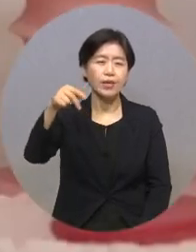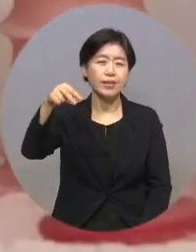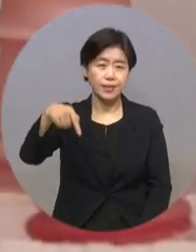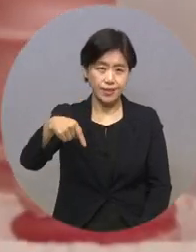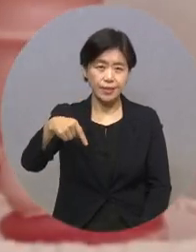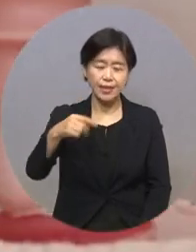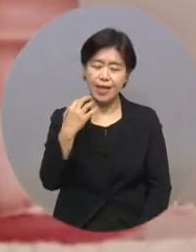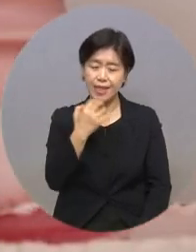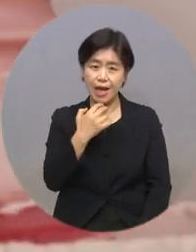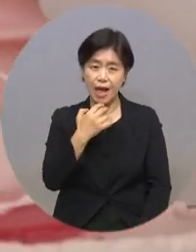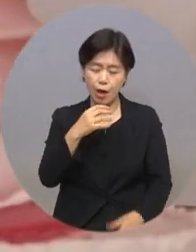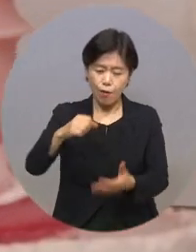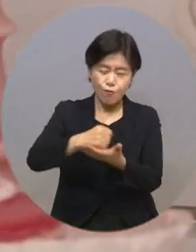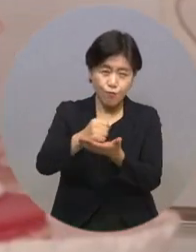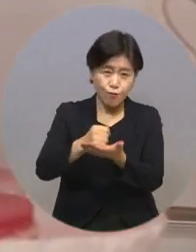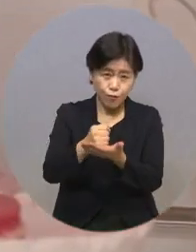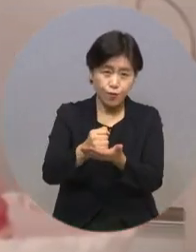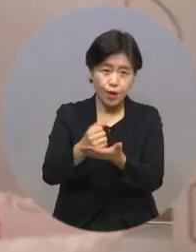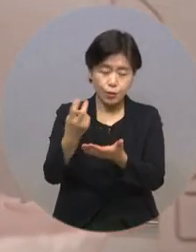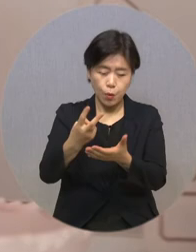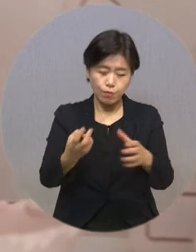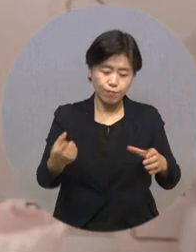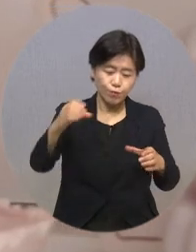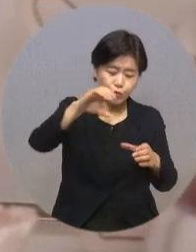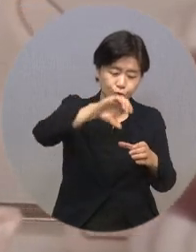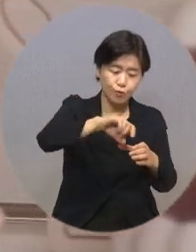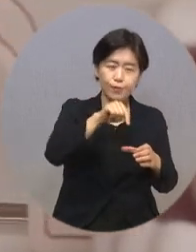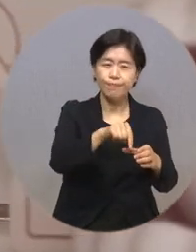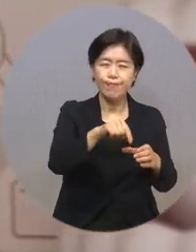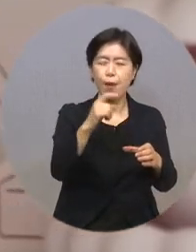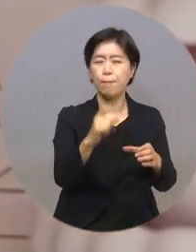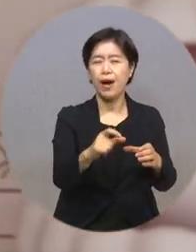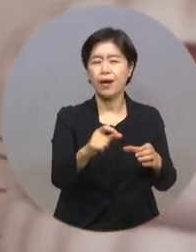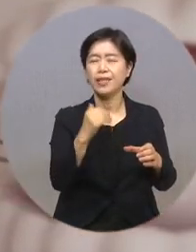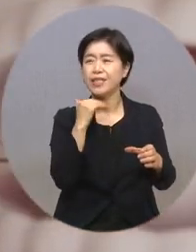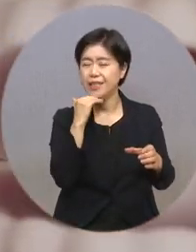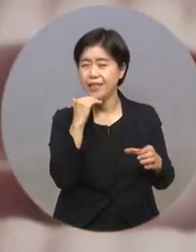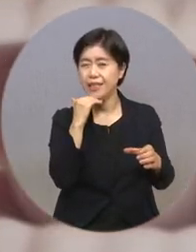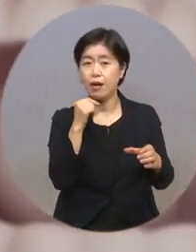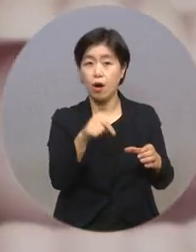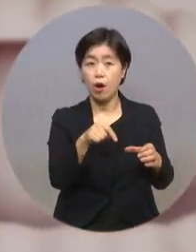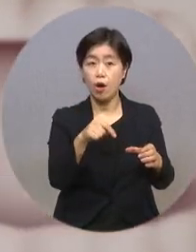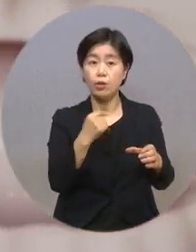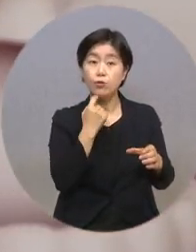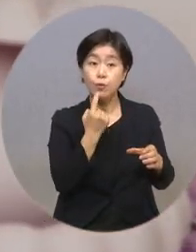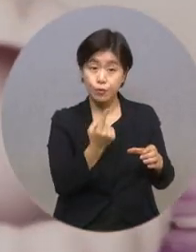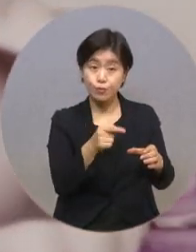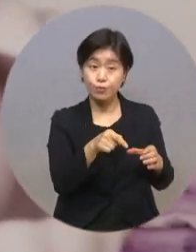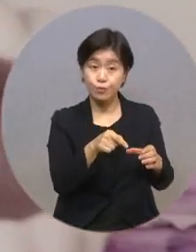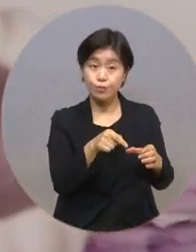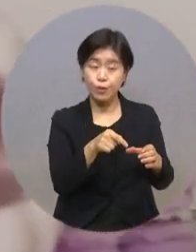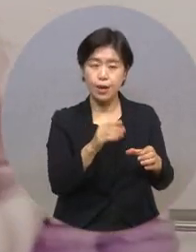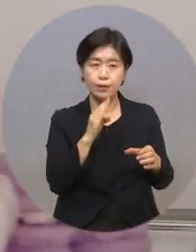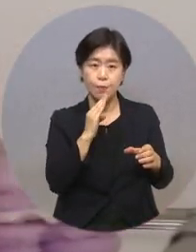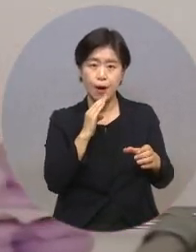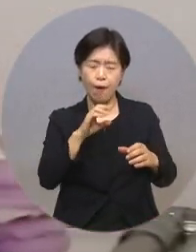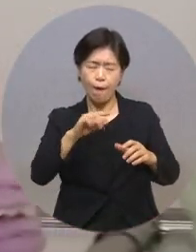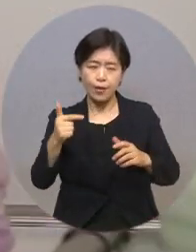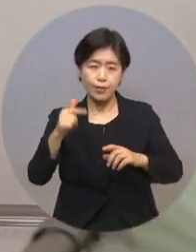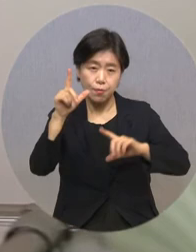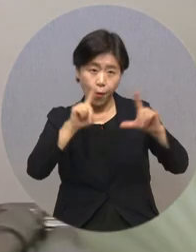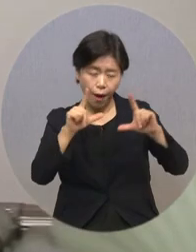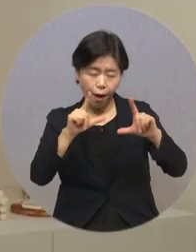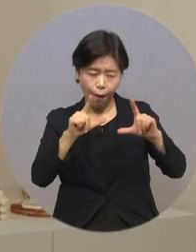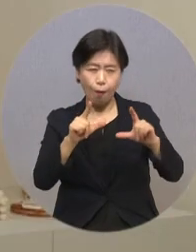골라 저어준 후 틀에 부어놓고 굳을 때까지 기다리면 완성되는 캔들은 상상력이 돋보여 눈길을